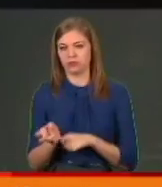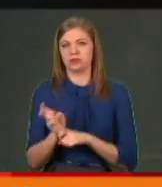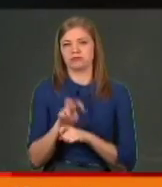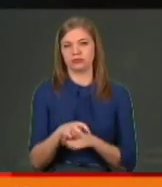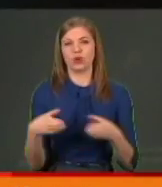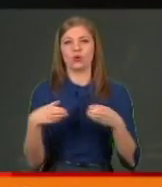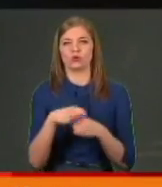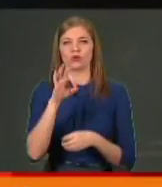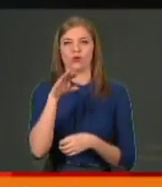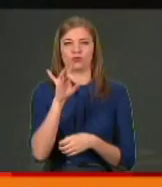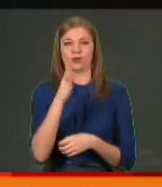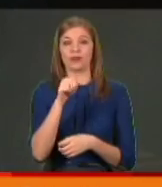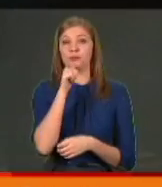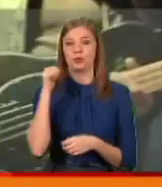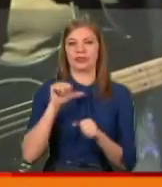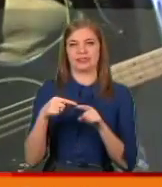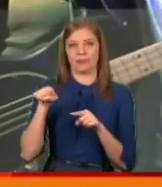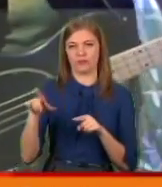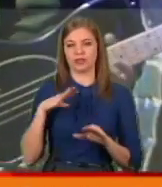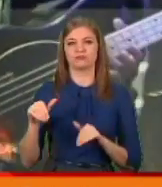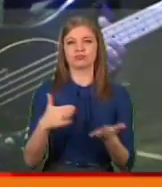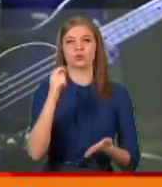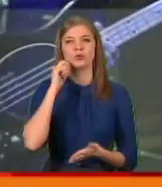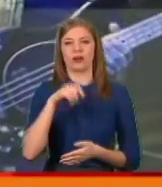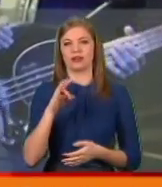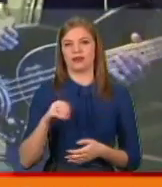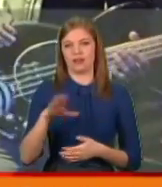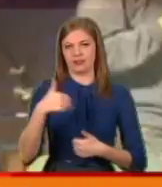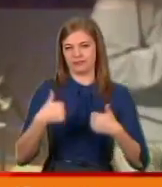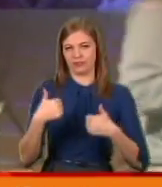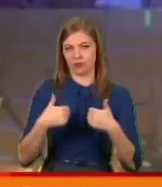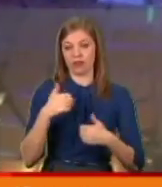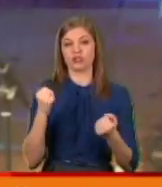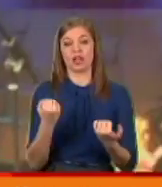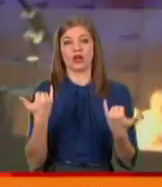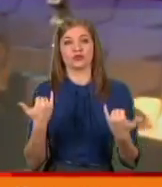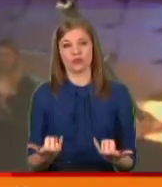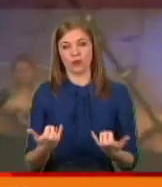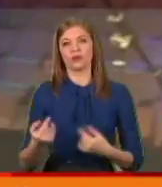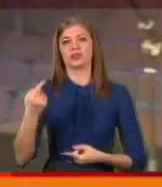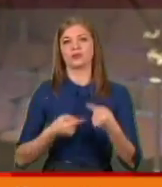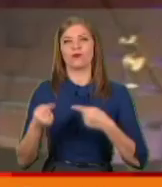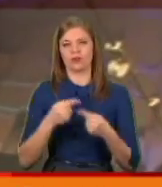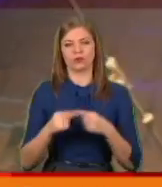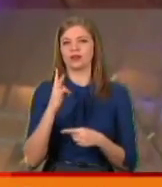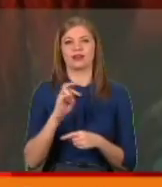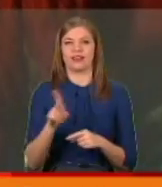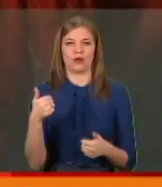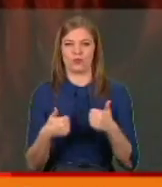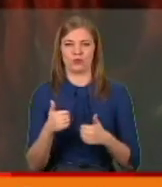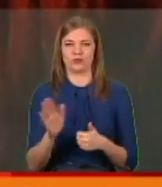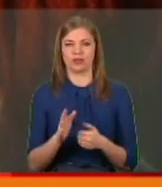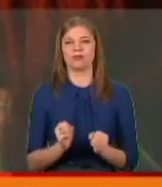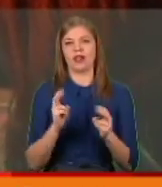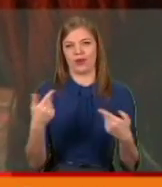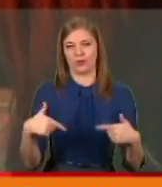виходить гурт «Оторвальд». Торік саме вони представляли Україну на Євробаченні, а сьогодні повернулися не як конкурсанти, а